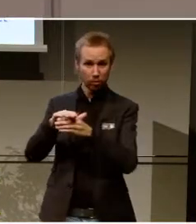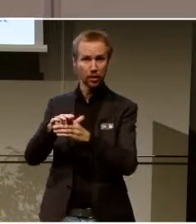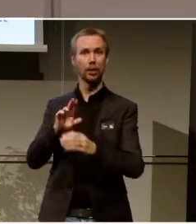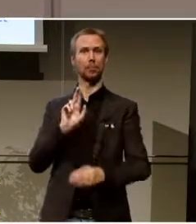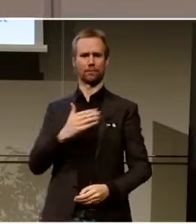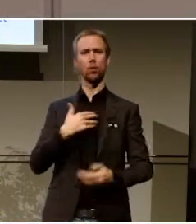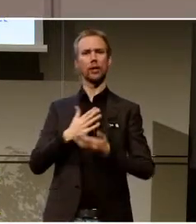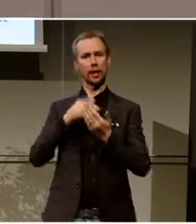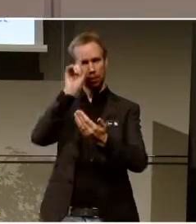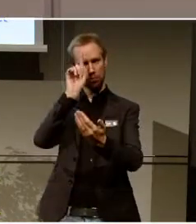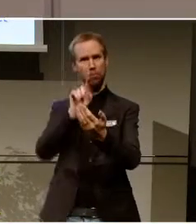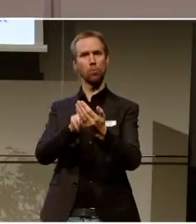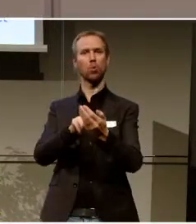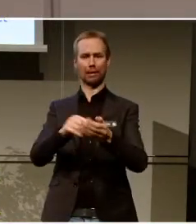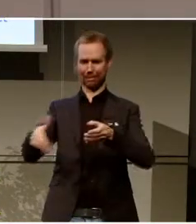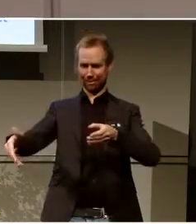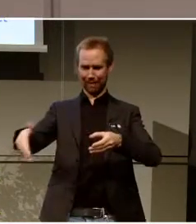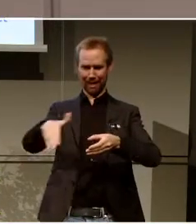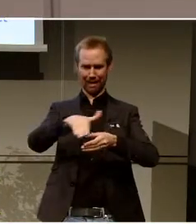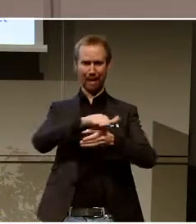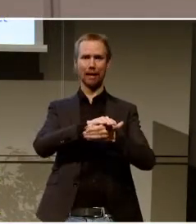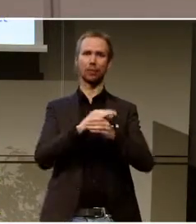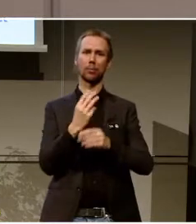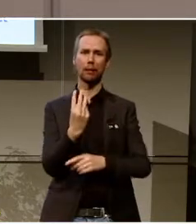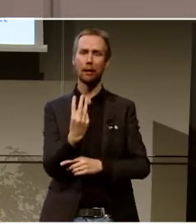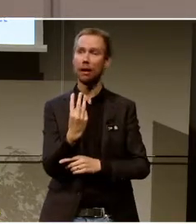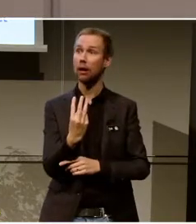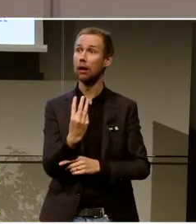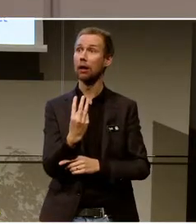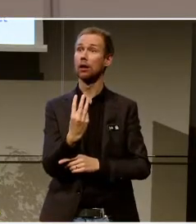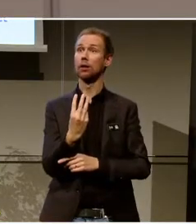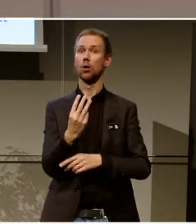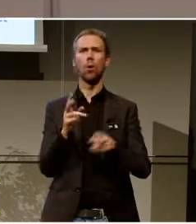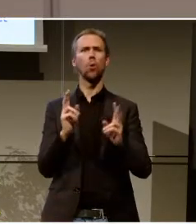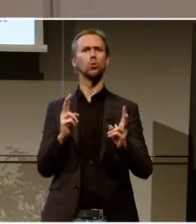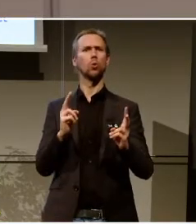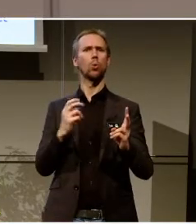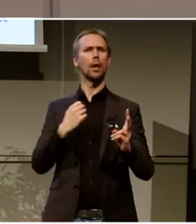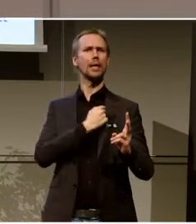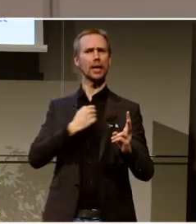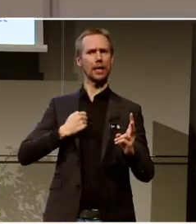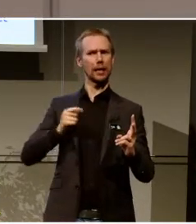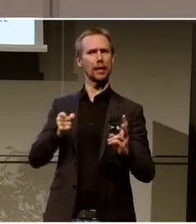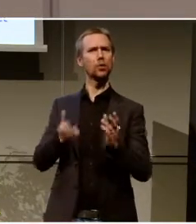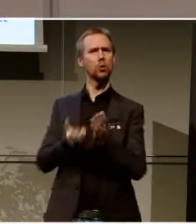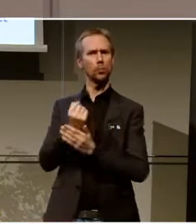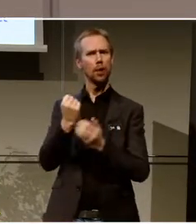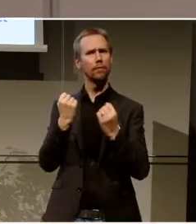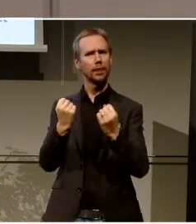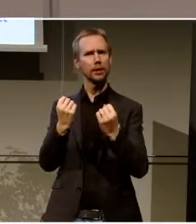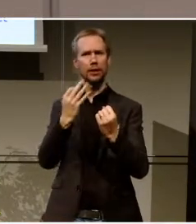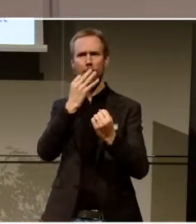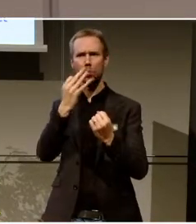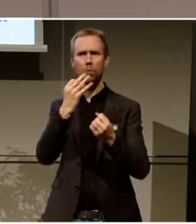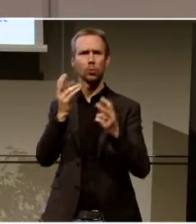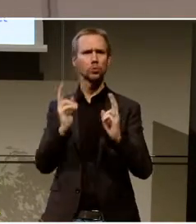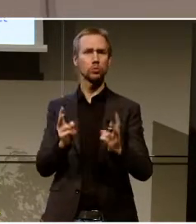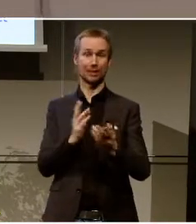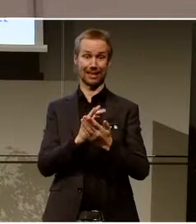på olika sätt. Och de viktiga områden som regeringen lyfter handlar om saker som höga krav